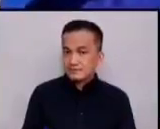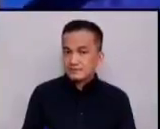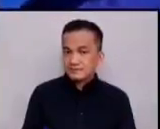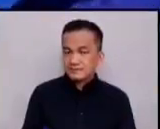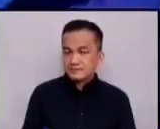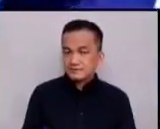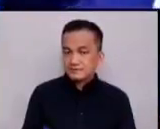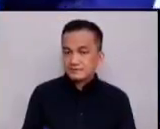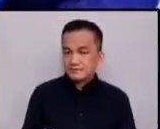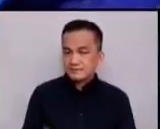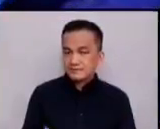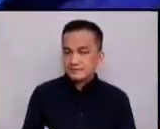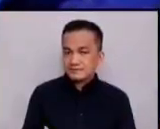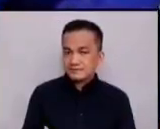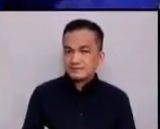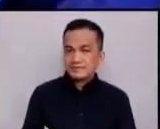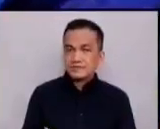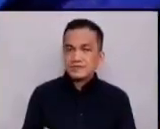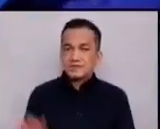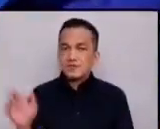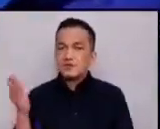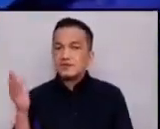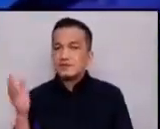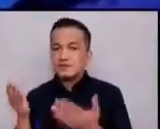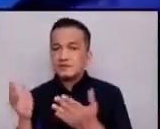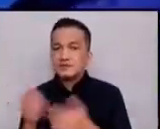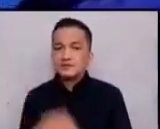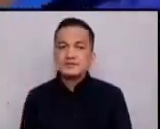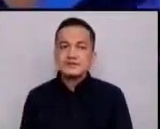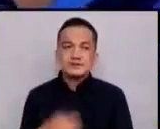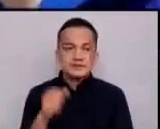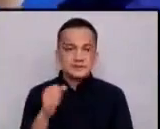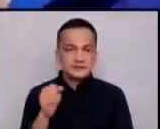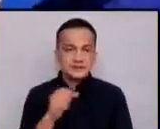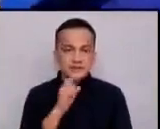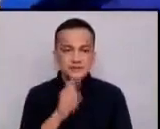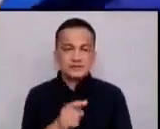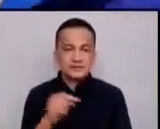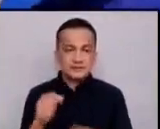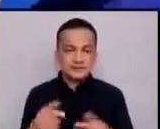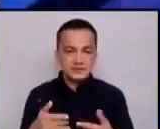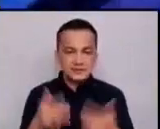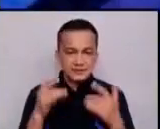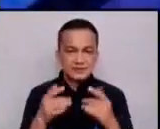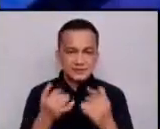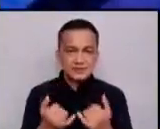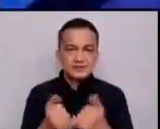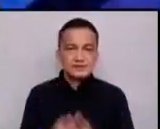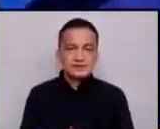Good morning! Yes, ito po. Totoo na po ito. Live na po ito. Apo.